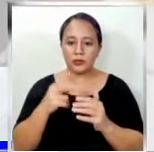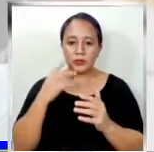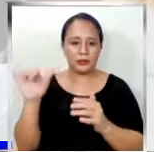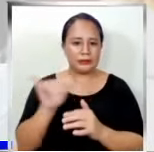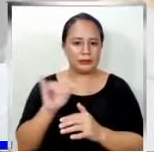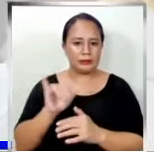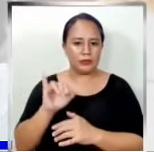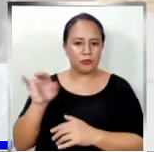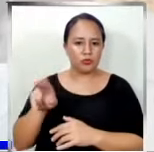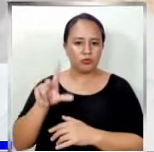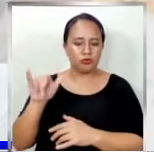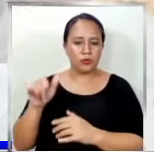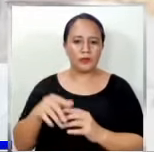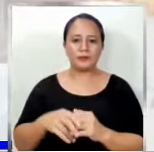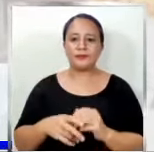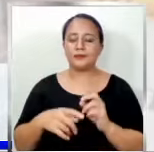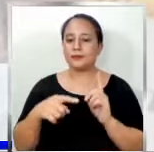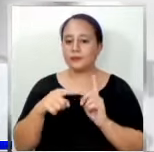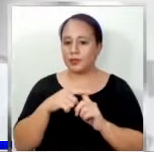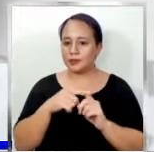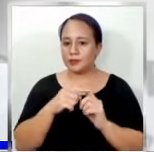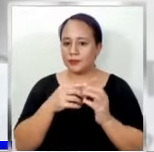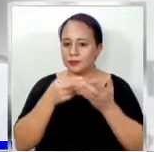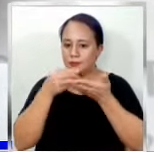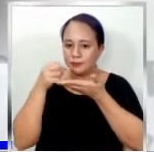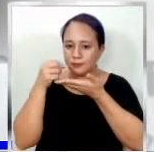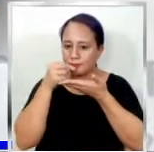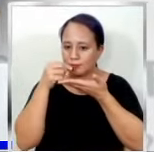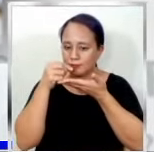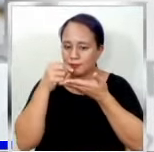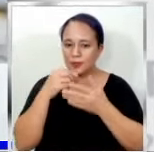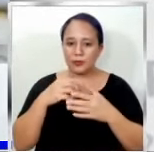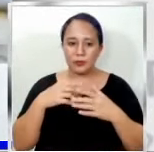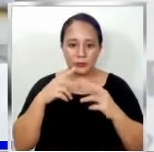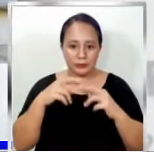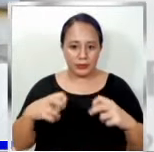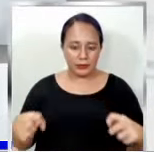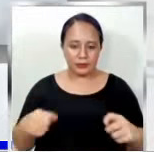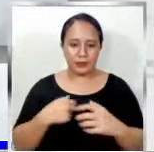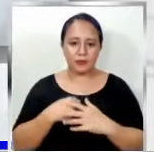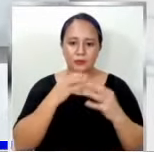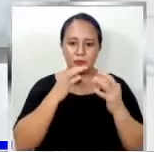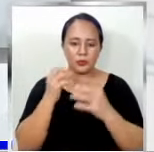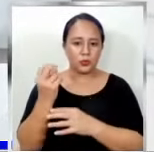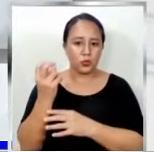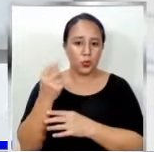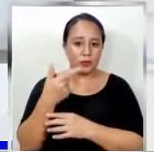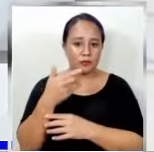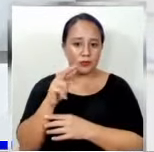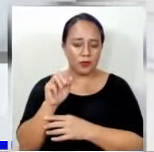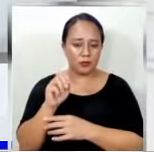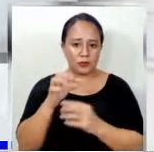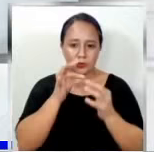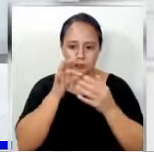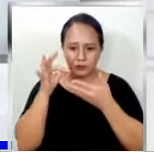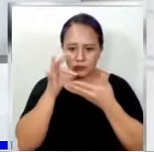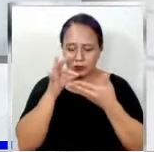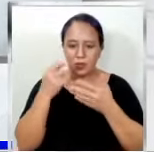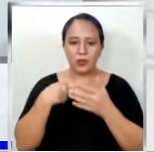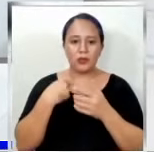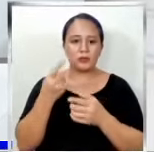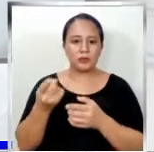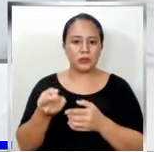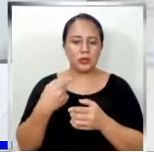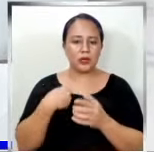nagpositibo rin sa cocaine ang urine test ni Bree. Bukod sa mahigit 12 grams ng cocaine, nakuha rin daw sa kwarto ang ilang gamot na